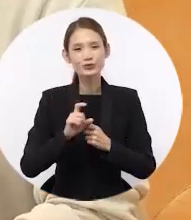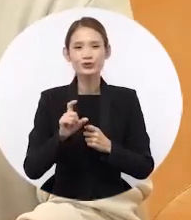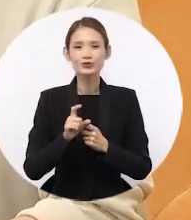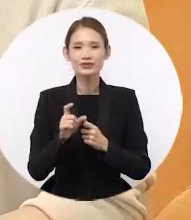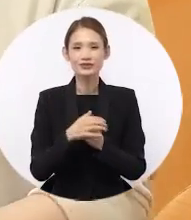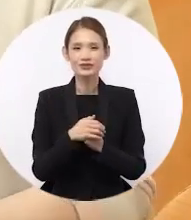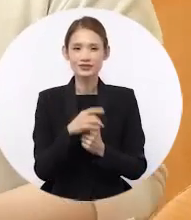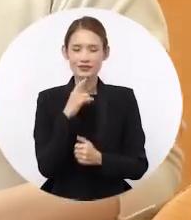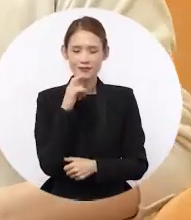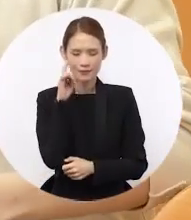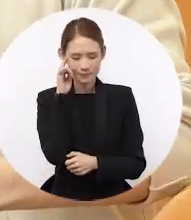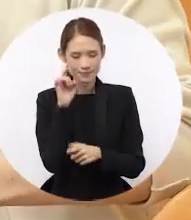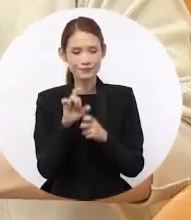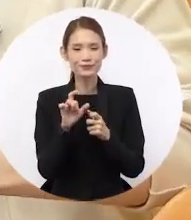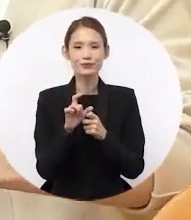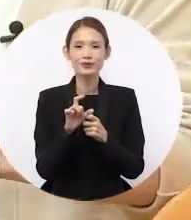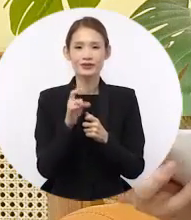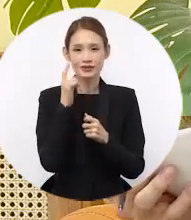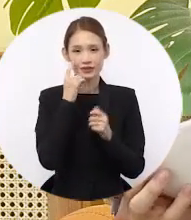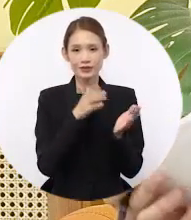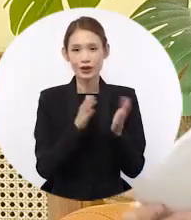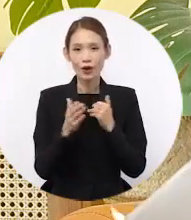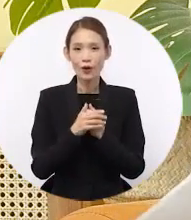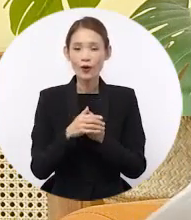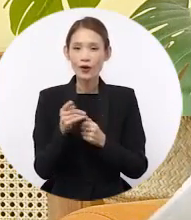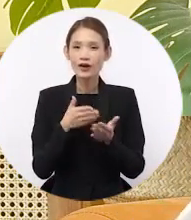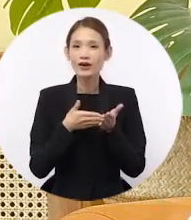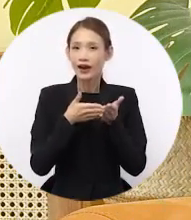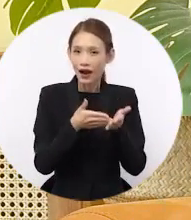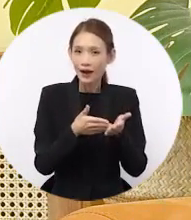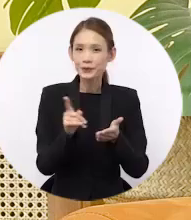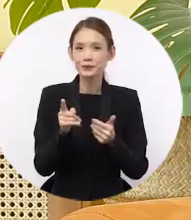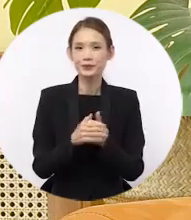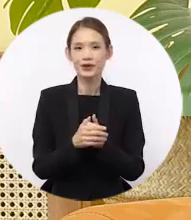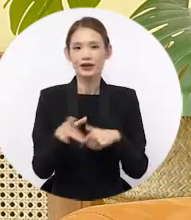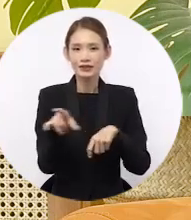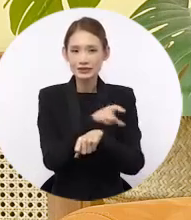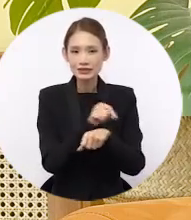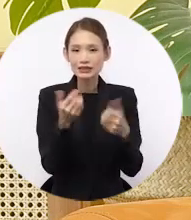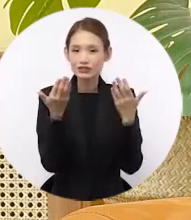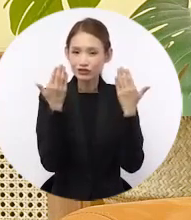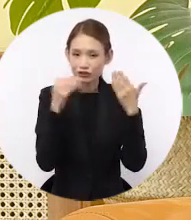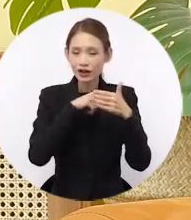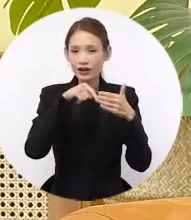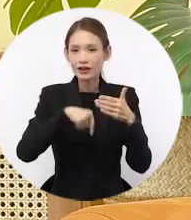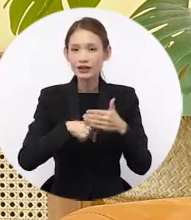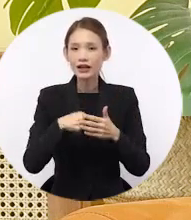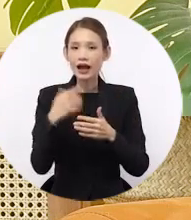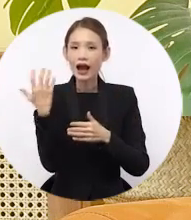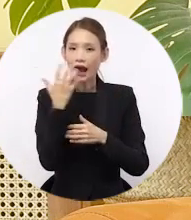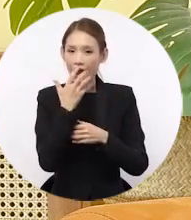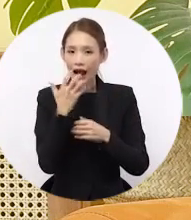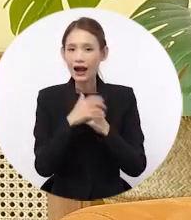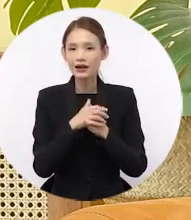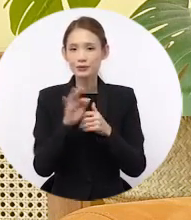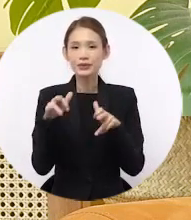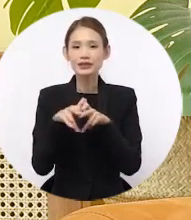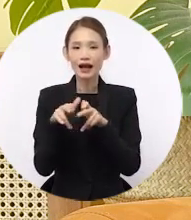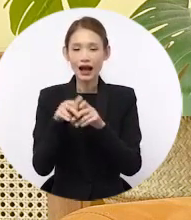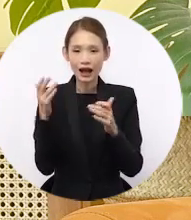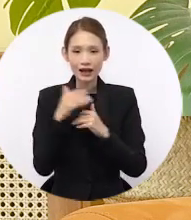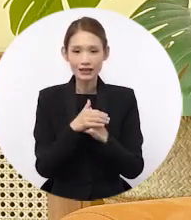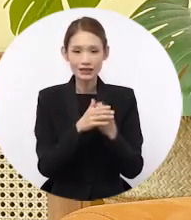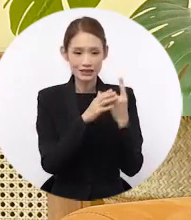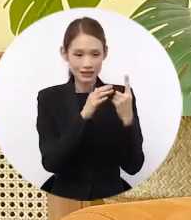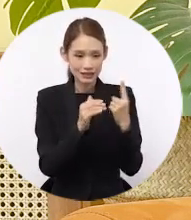줄. 제가 고민을 조금 해봤어요. 네. 그럼 요건 어떨까요? 이제 그러니까 특수학교에 비장애 학생들을 주에 뭐 1,